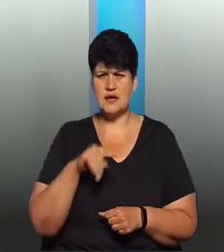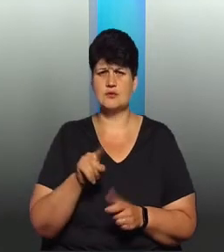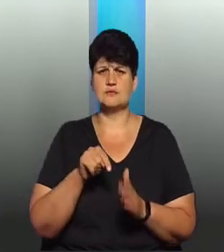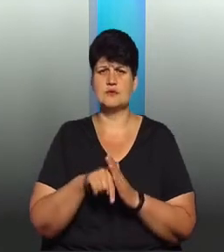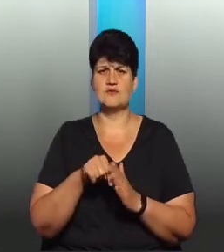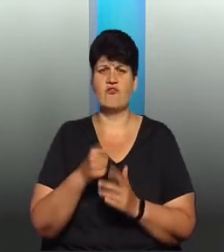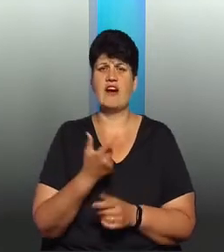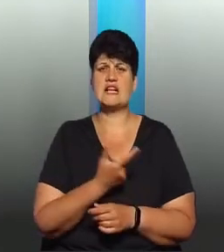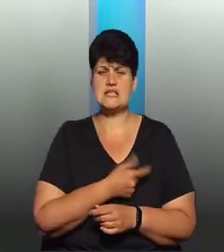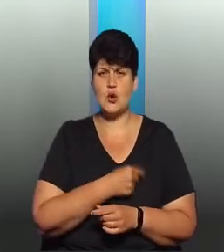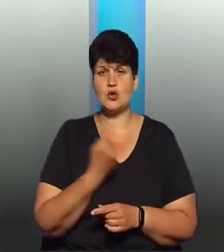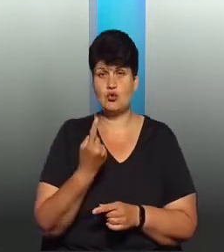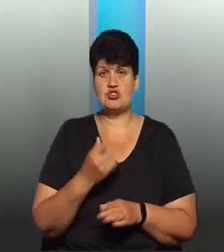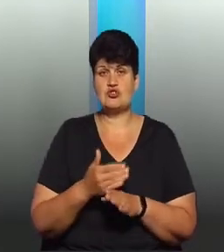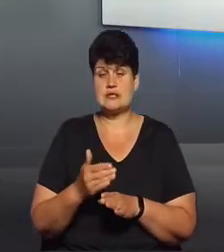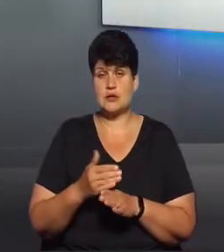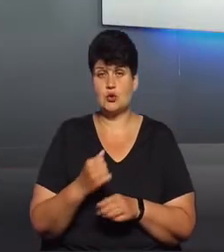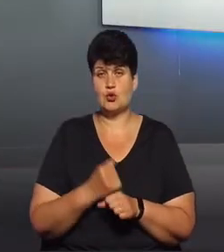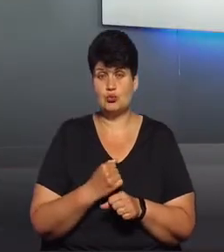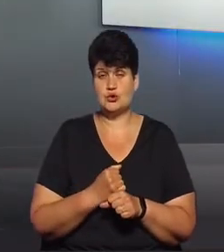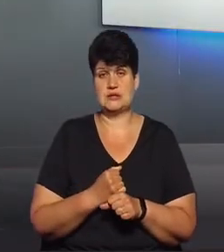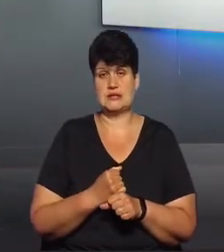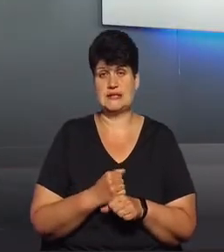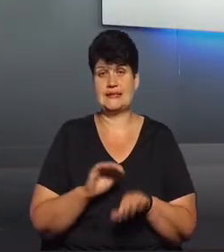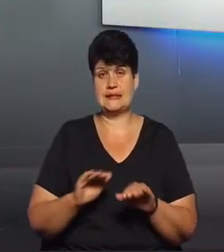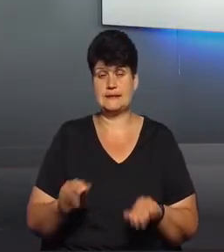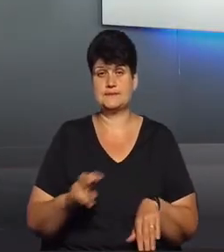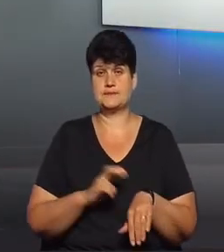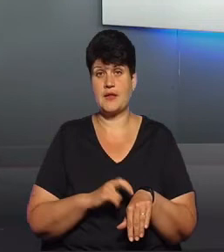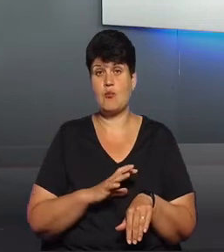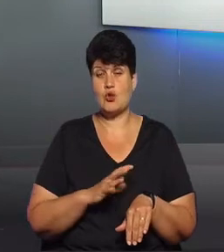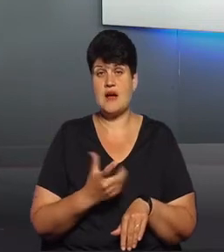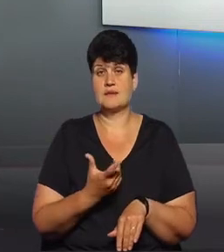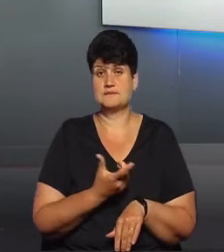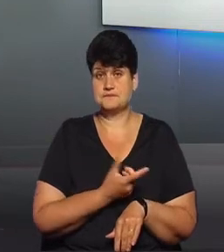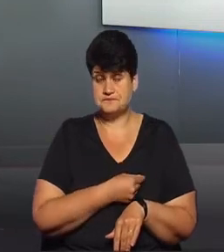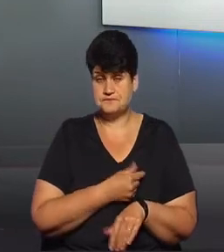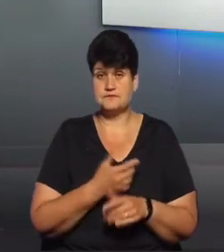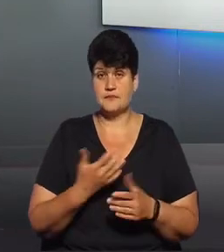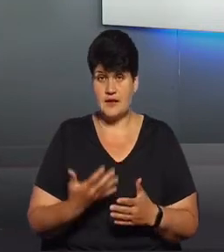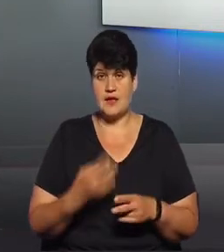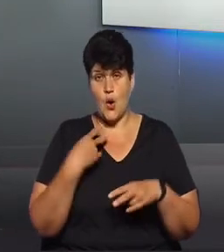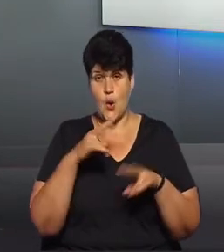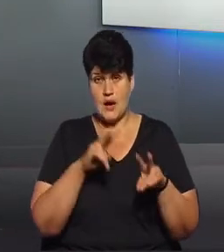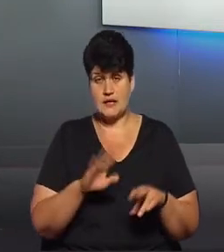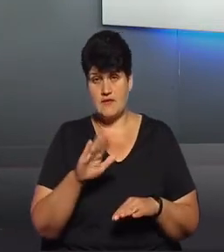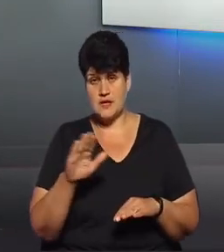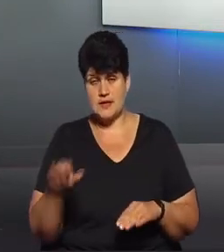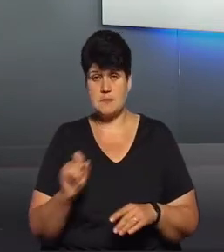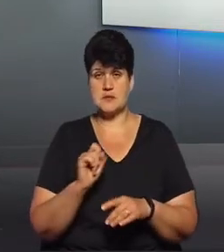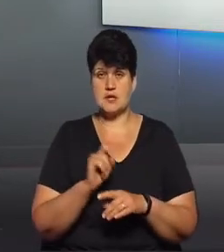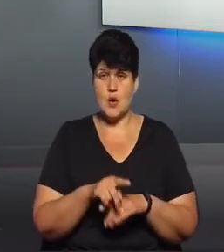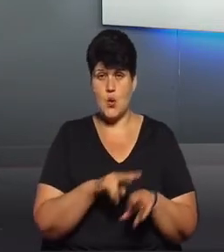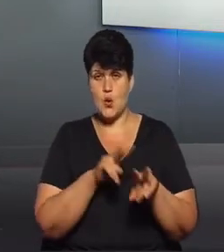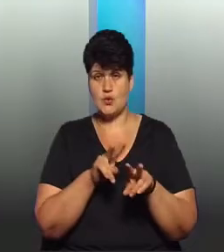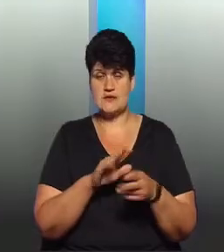роботи дільничого педіатра була вакцинальна компанія. І я оглядав дітей, я призначав вакцинацію, контролював стан здоров'я дітей після вакцинації.